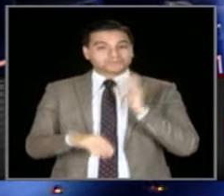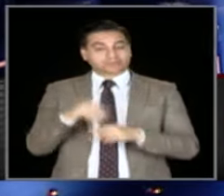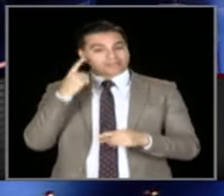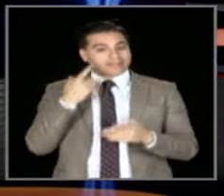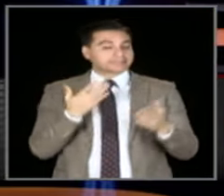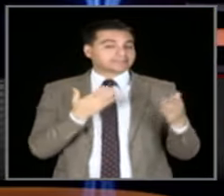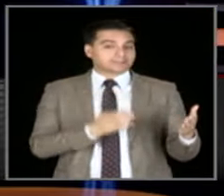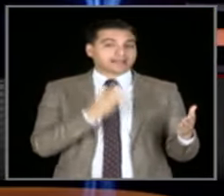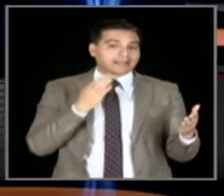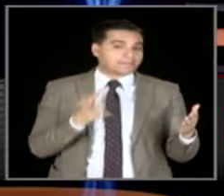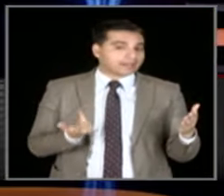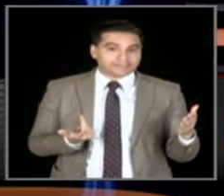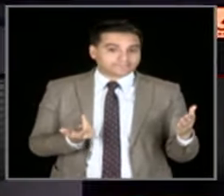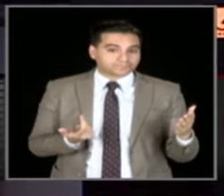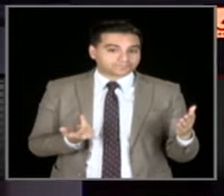أسمع بقى الإجابة.